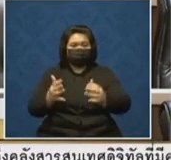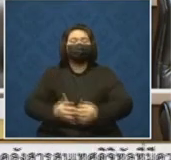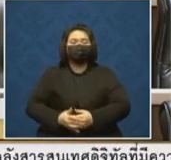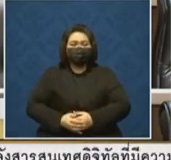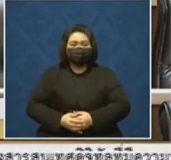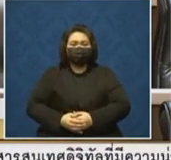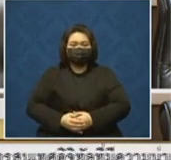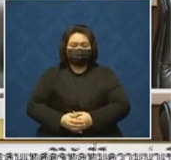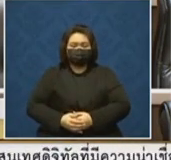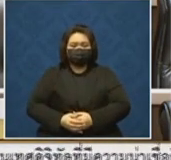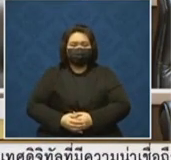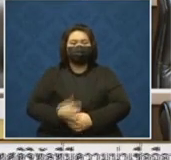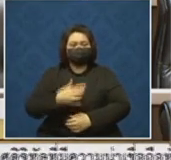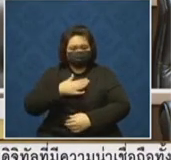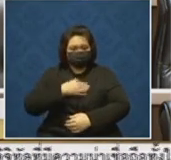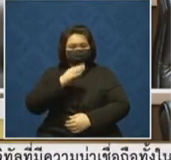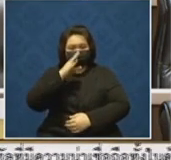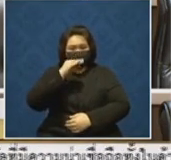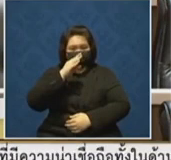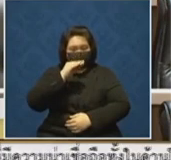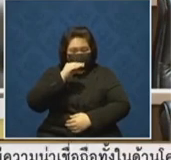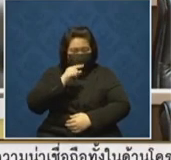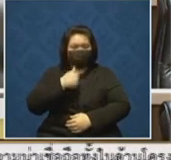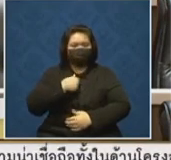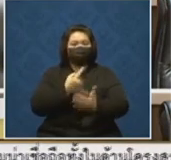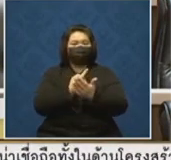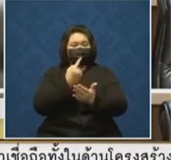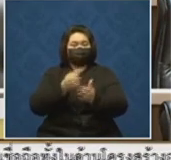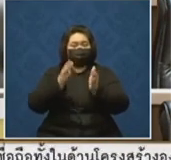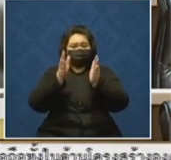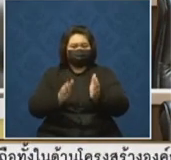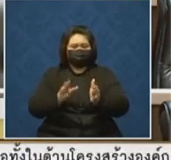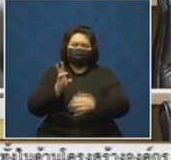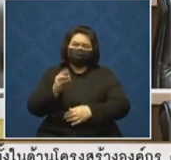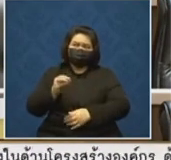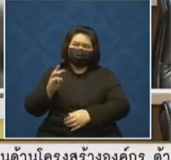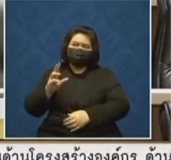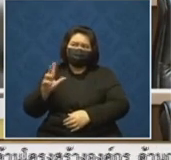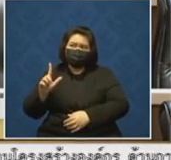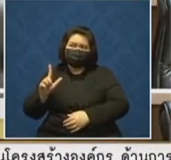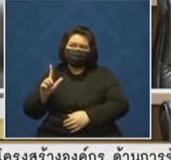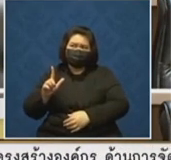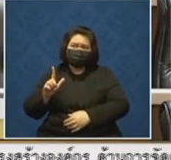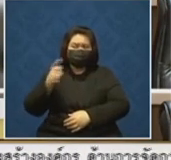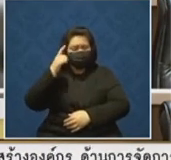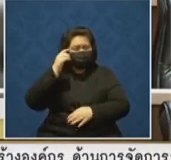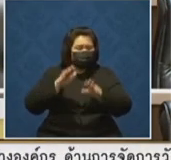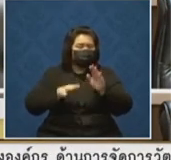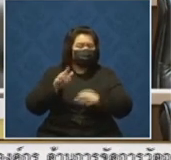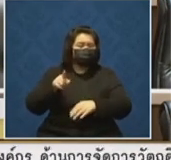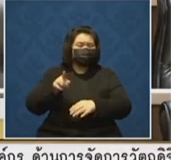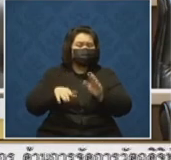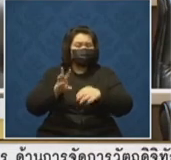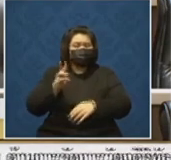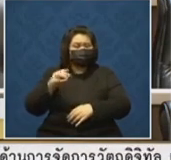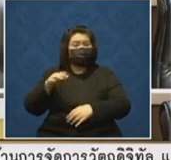เนี้ยเราเรียกว่าอะไรสสหรือตลกหลวงหรือตลกท้ายตลาดอ่ะตอบมาหน่อยพี่น้อง